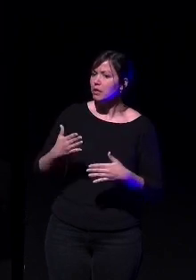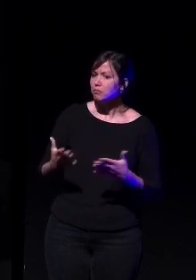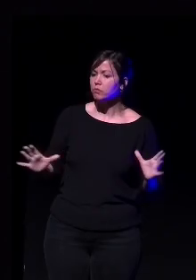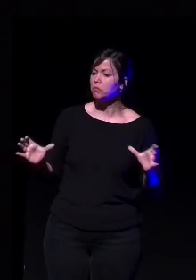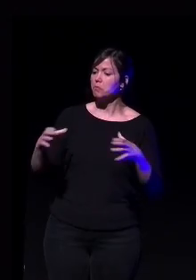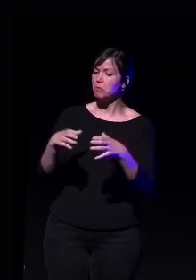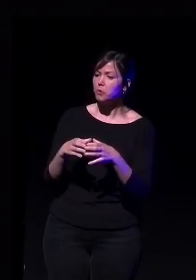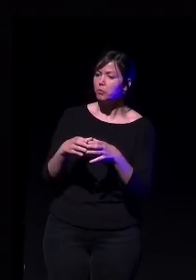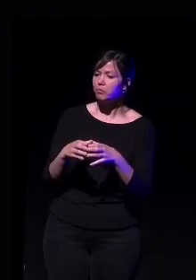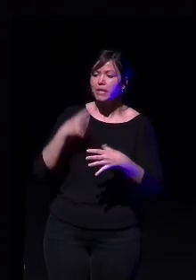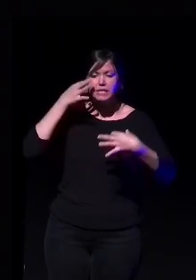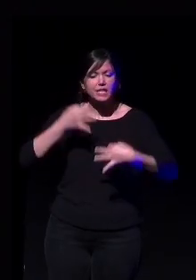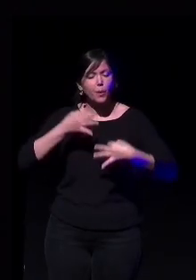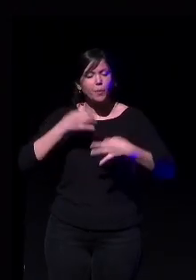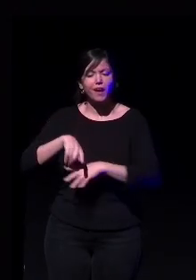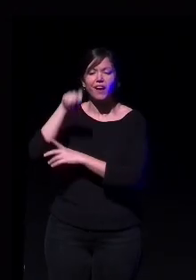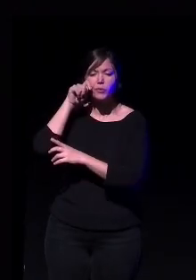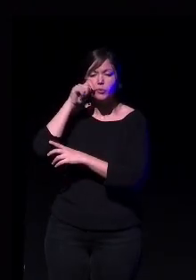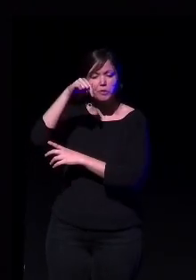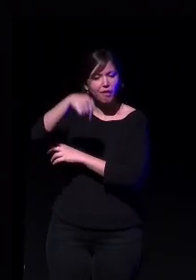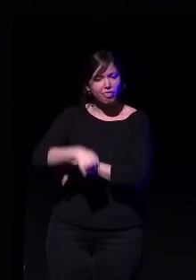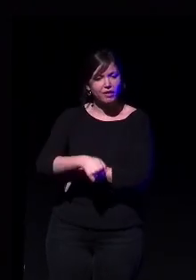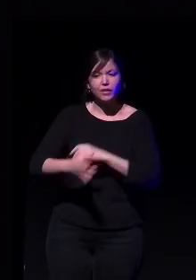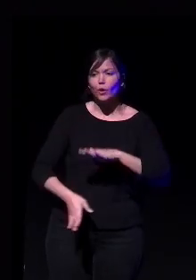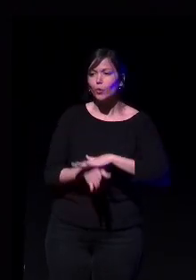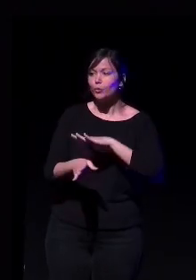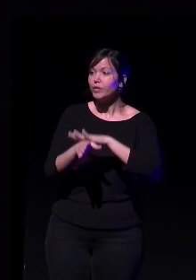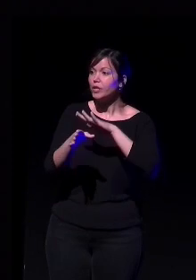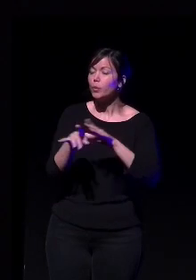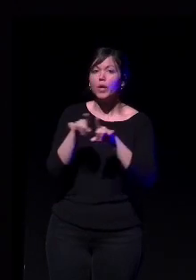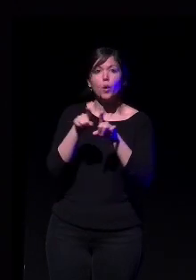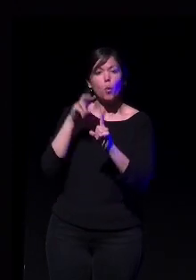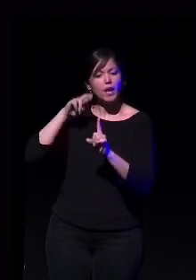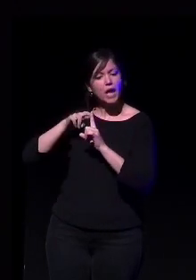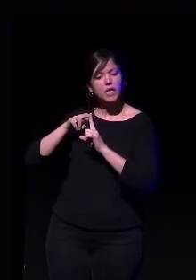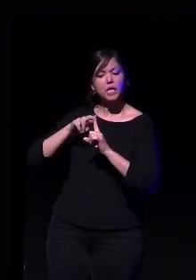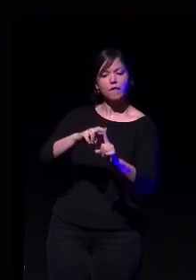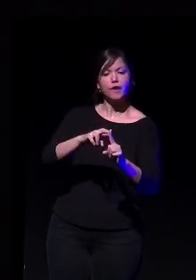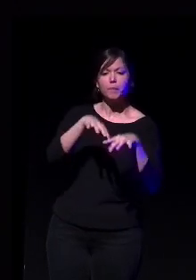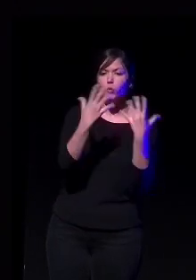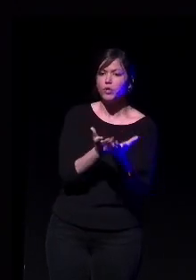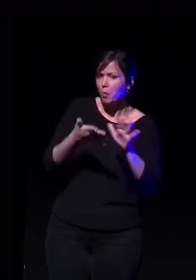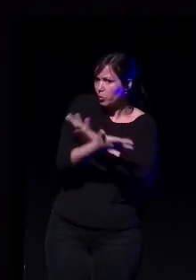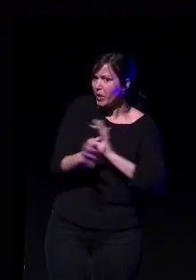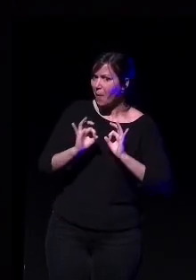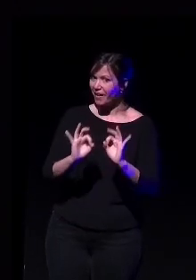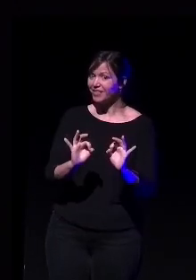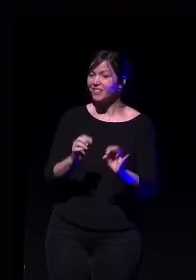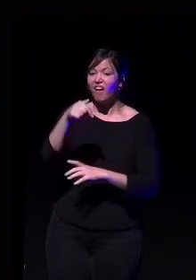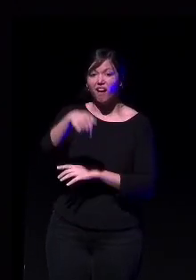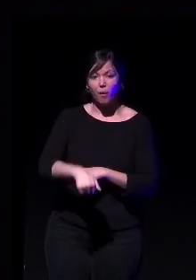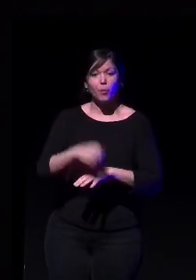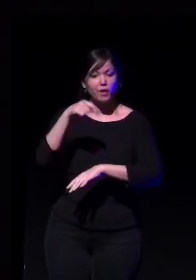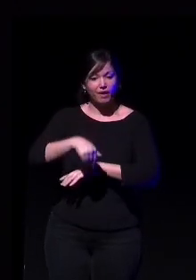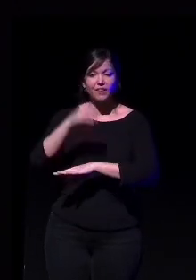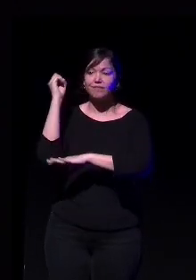conjunta per assegurar que un turisme del nostre país continuï sent aquest referent mundial que ja ho és. Avui, en aquesta cerimònia